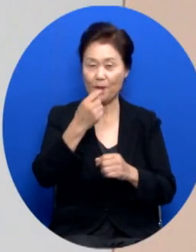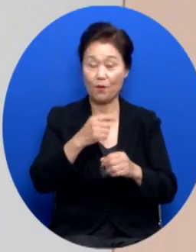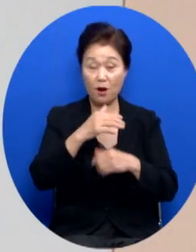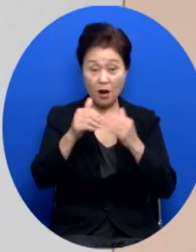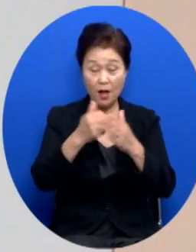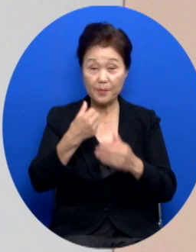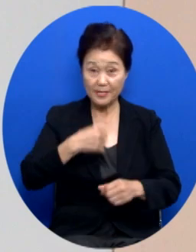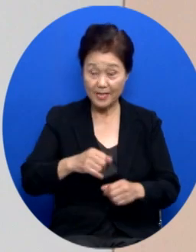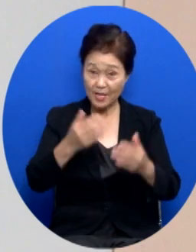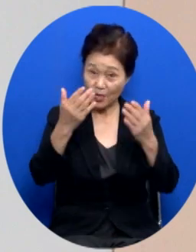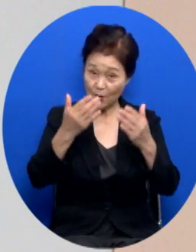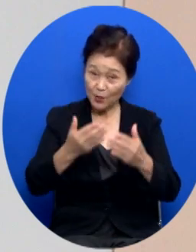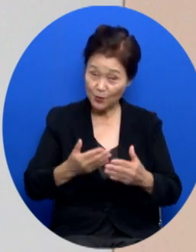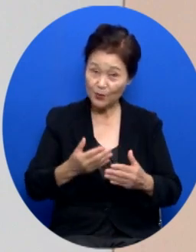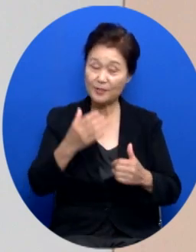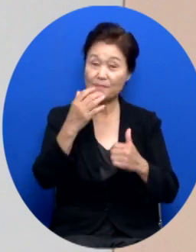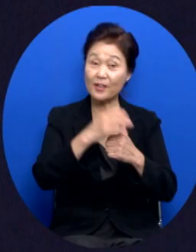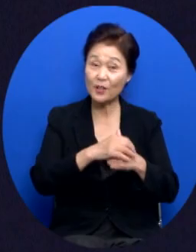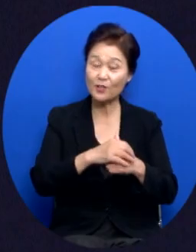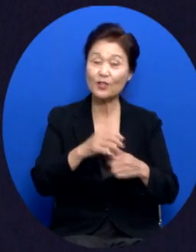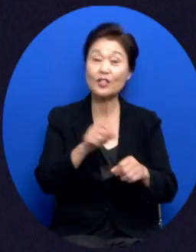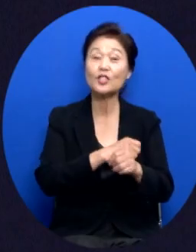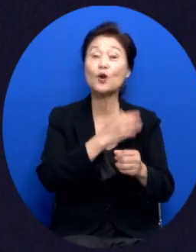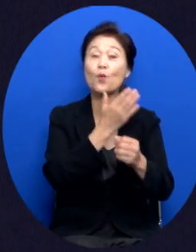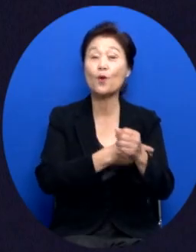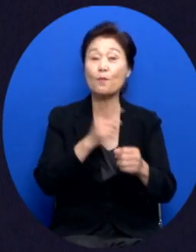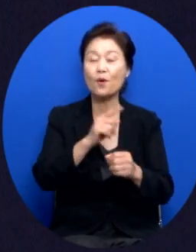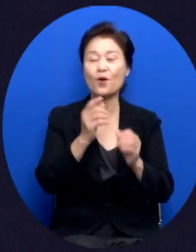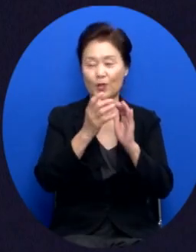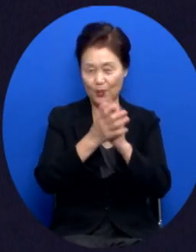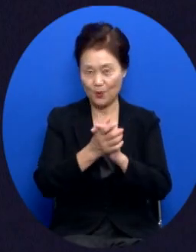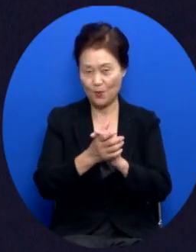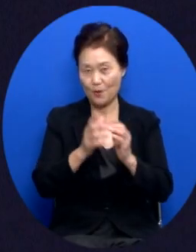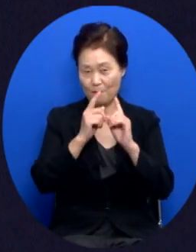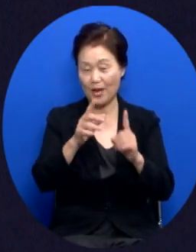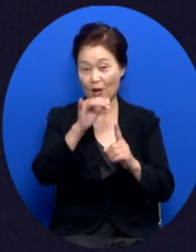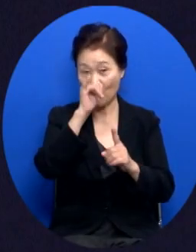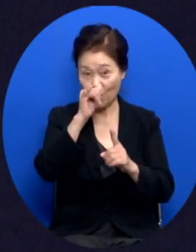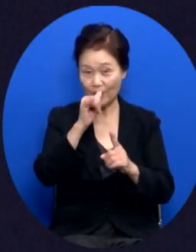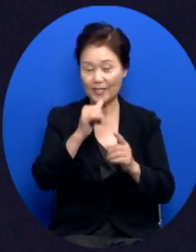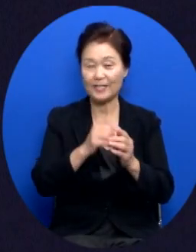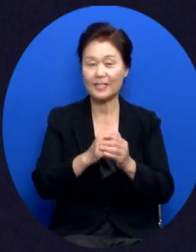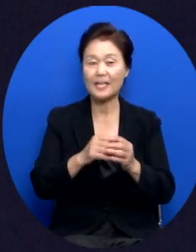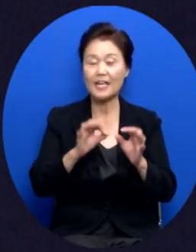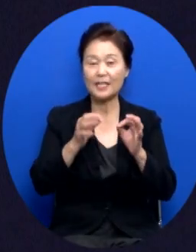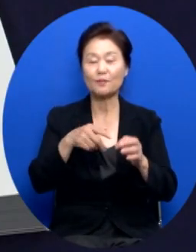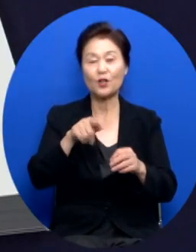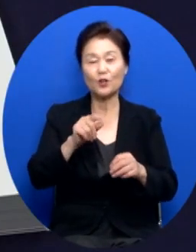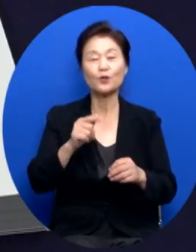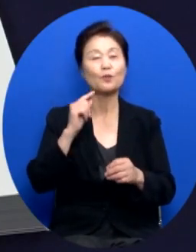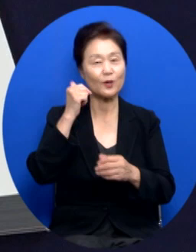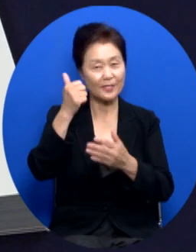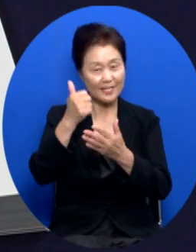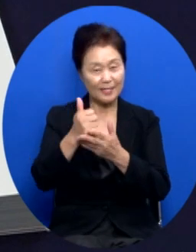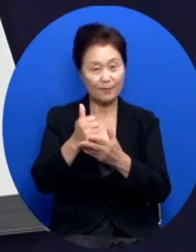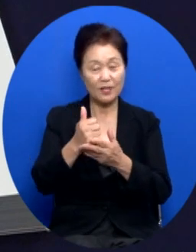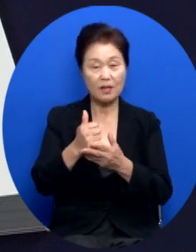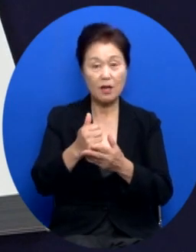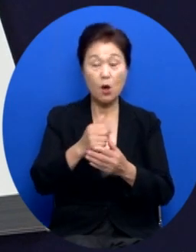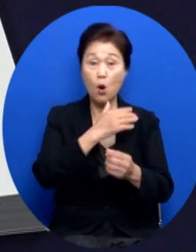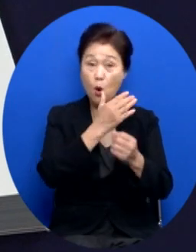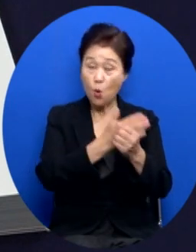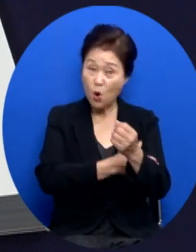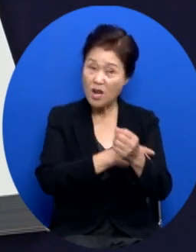자녀에게 주어진 가장 큰 특권 중 하나가 기도라고 말하는 좋은씨앗교회 김건우 목사. 정작 그